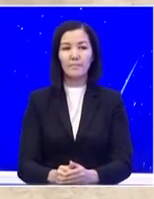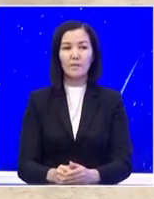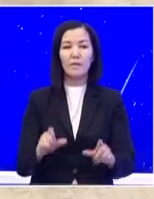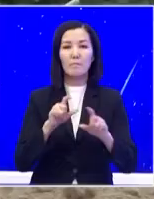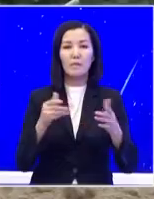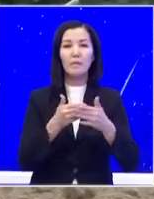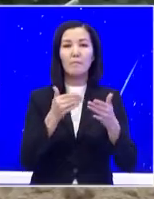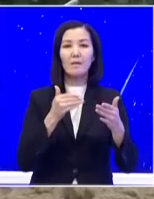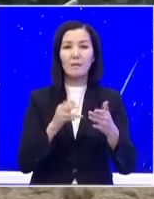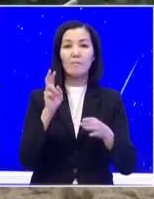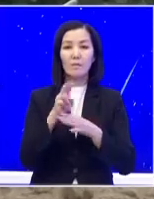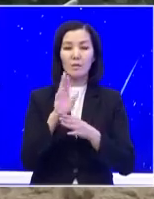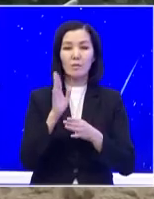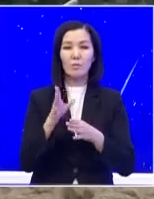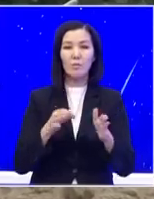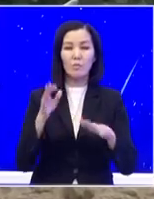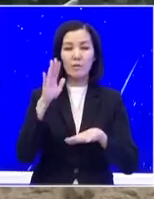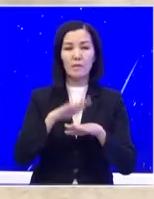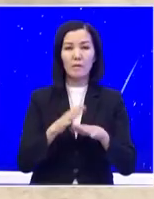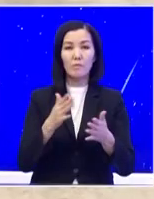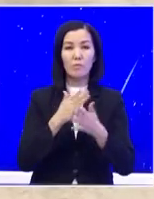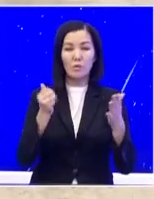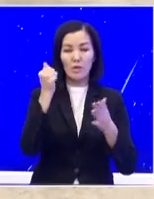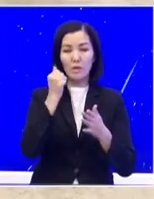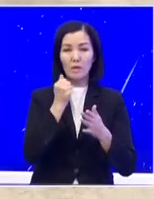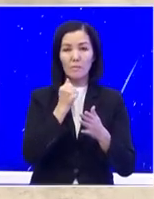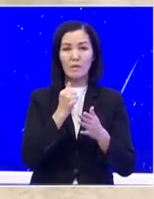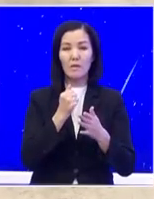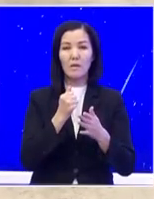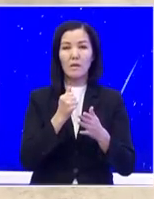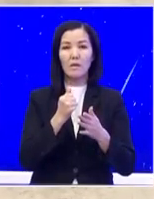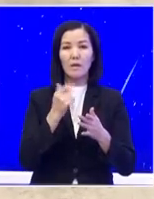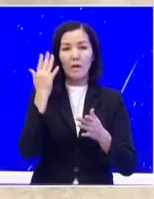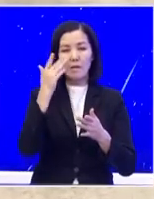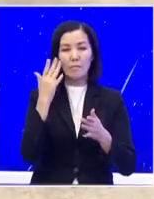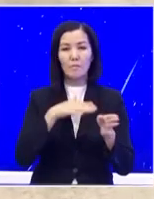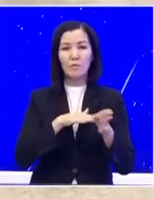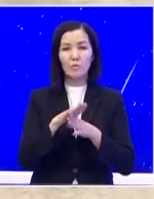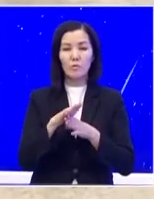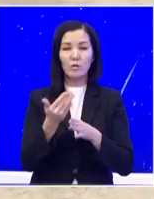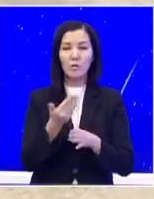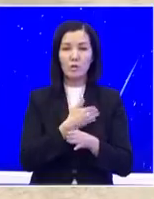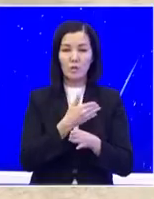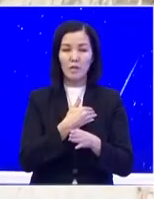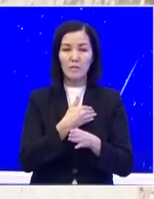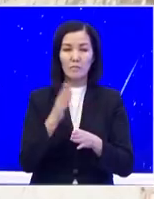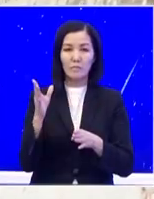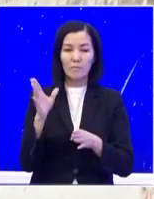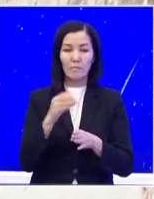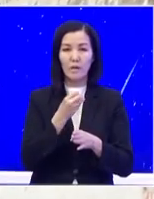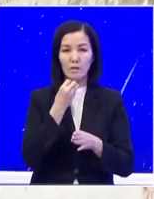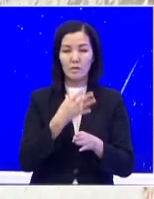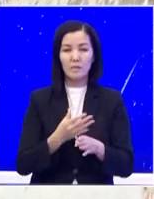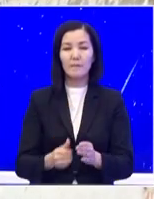барғанша үйренеді. Облыс әкіміне көп-көп рахмет, үлкен тілегімізді, жақсы деген ниетімізді айтамыз. Мұнда